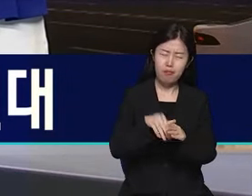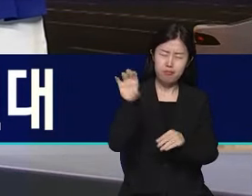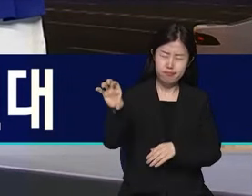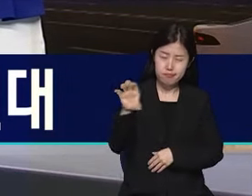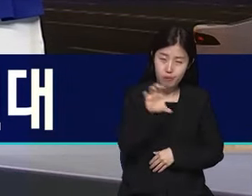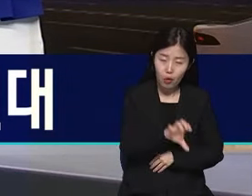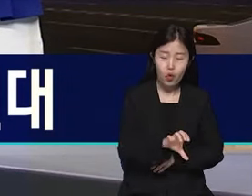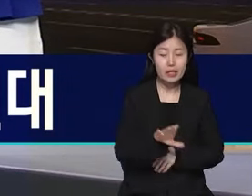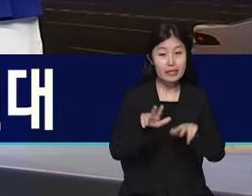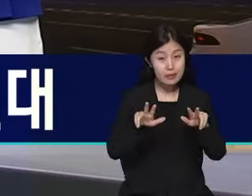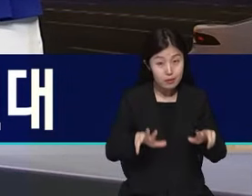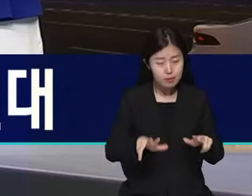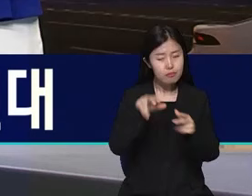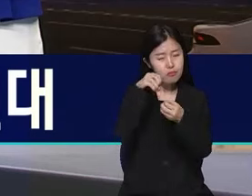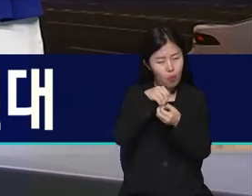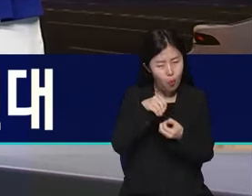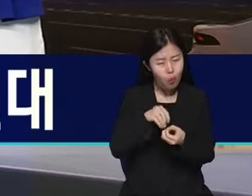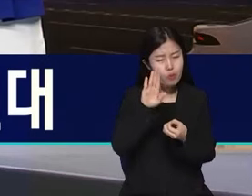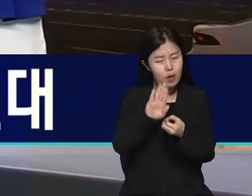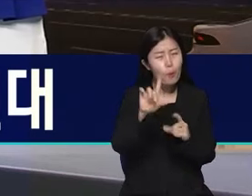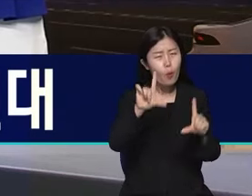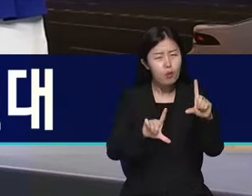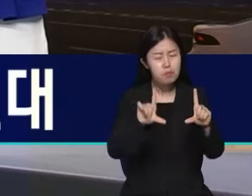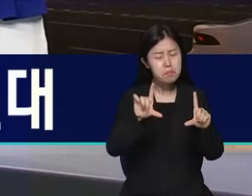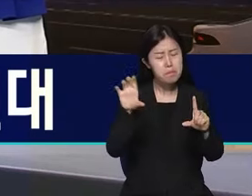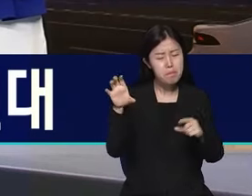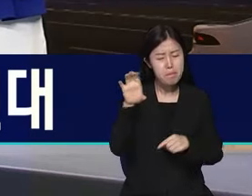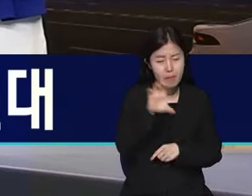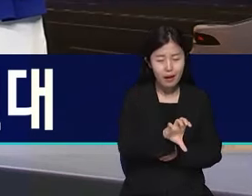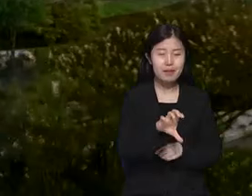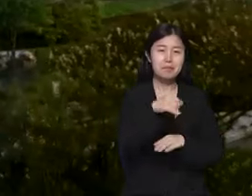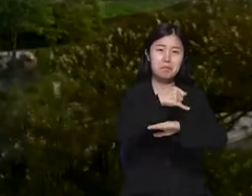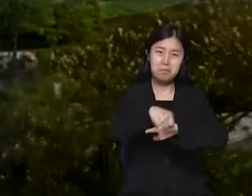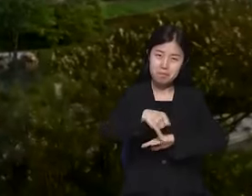담아낸 것이 특징입니다. 정경원 기자입니다.